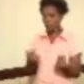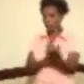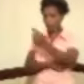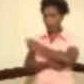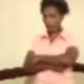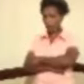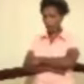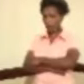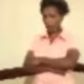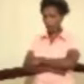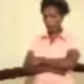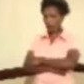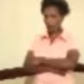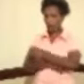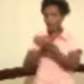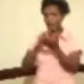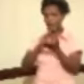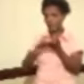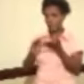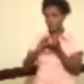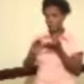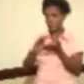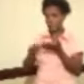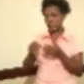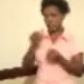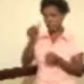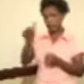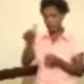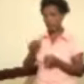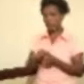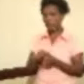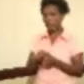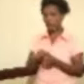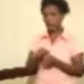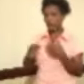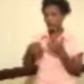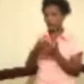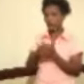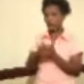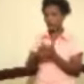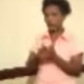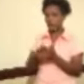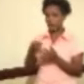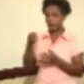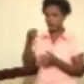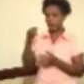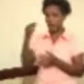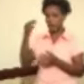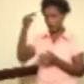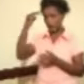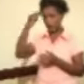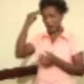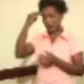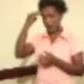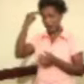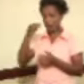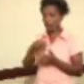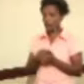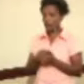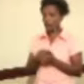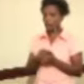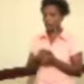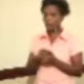Marvel obligé excuser devant auditeur Lyon parce que le recevoir en CD qui dit le mot de Michel Martelly aux femmes hier pour la fête des femmes. Là, le